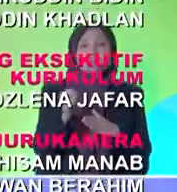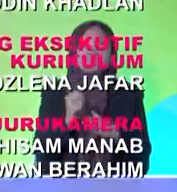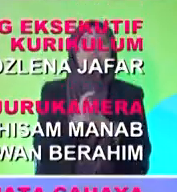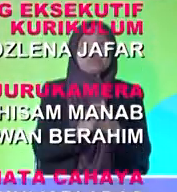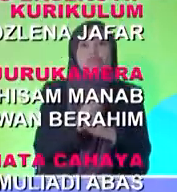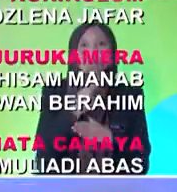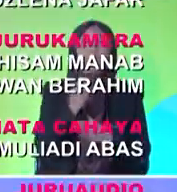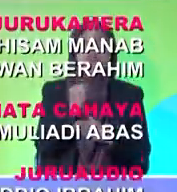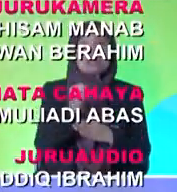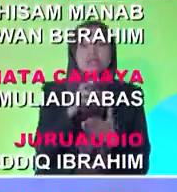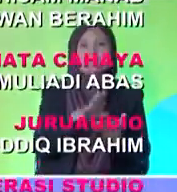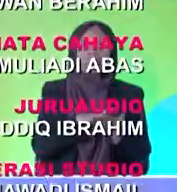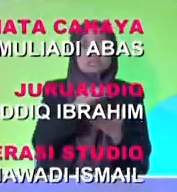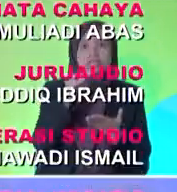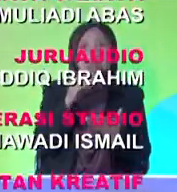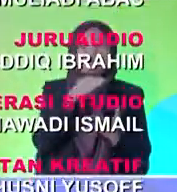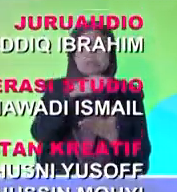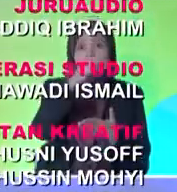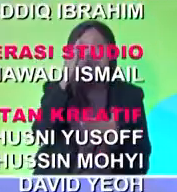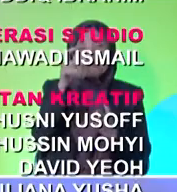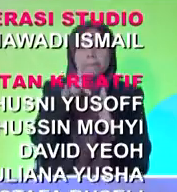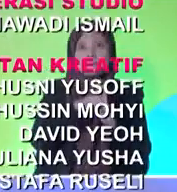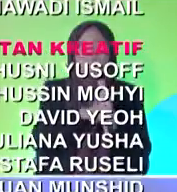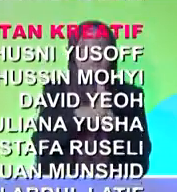Tuhan belajar waktu bersama